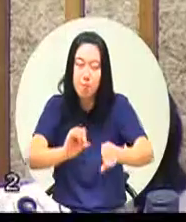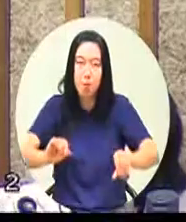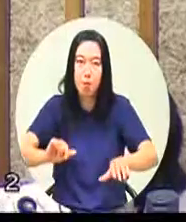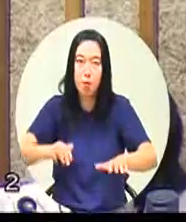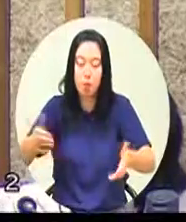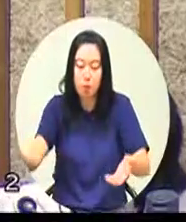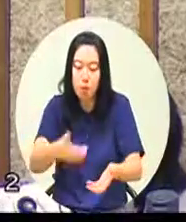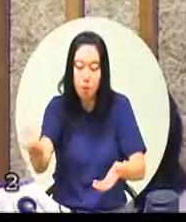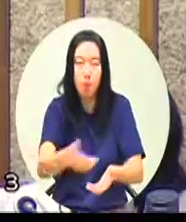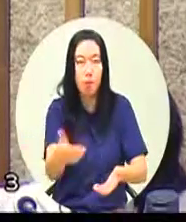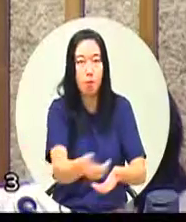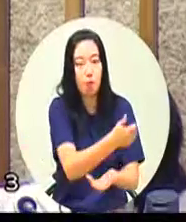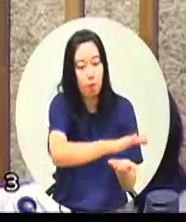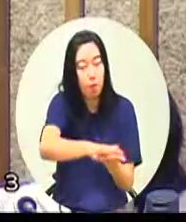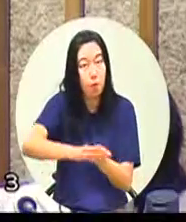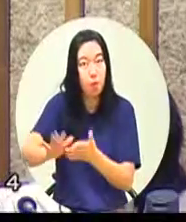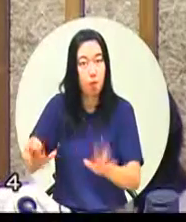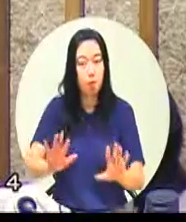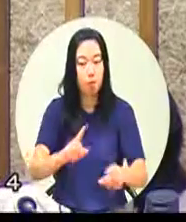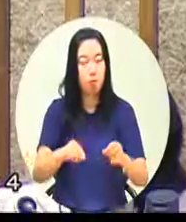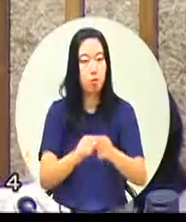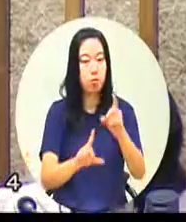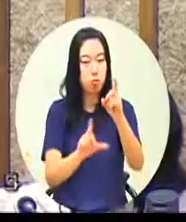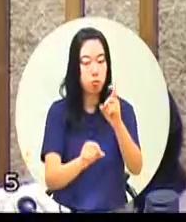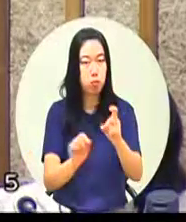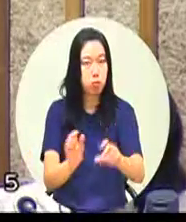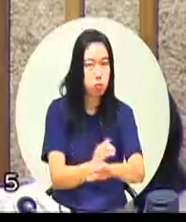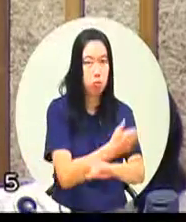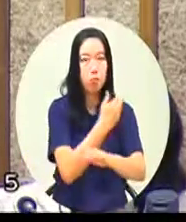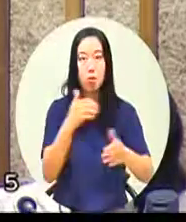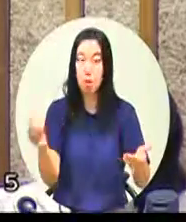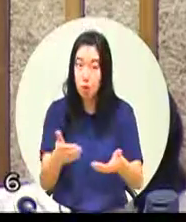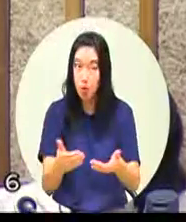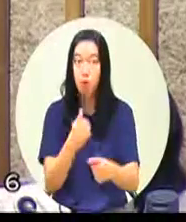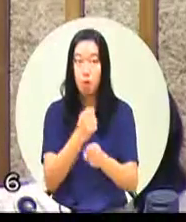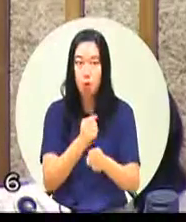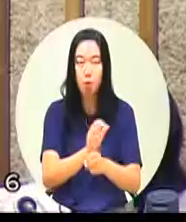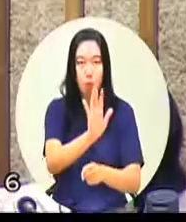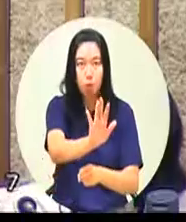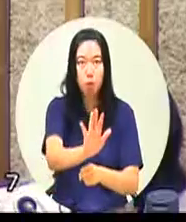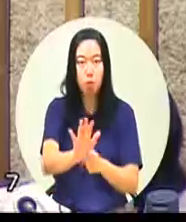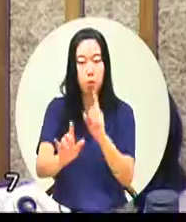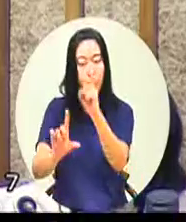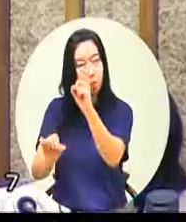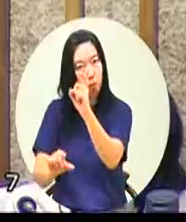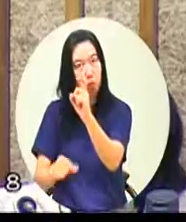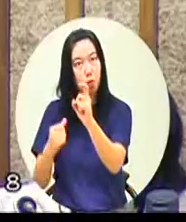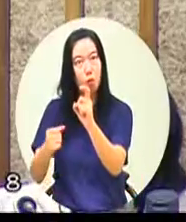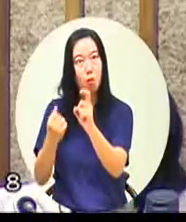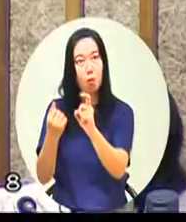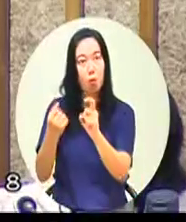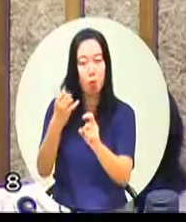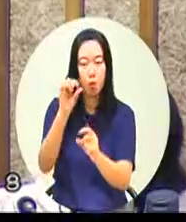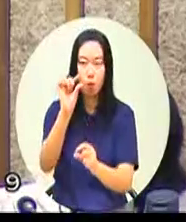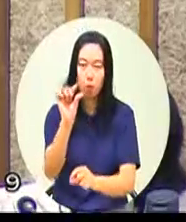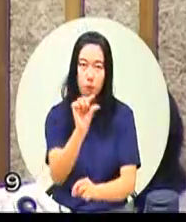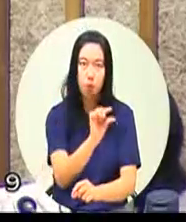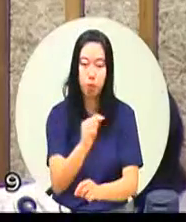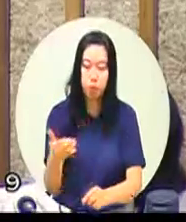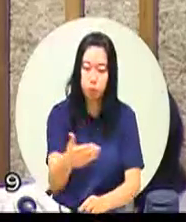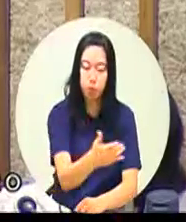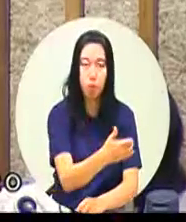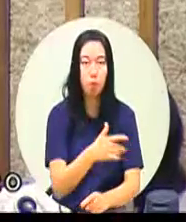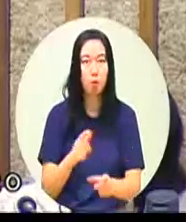那个10月就开始做了。所以我们到9月就开始做了，所以到11月鳗苗期开始应该是没问题，因为现